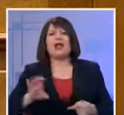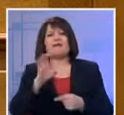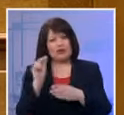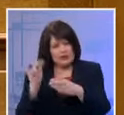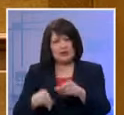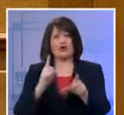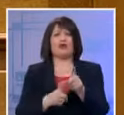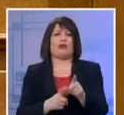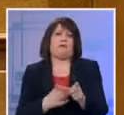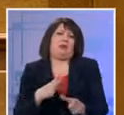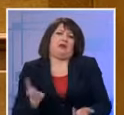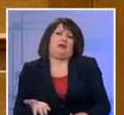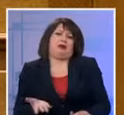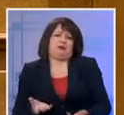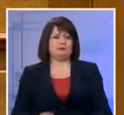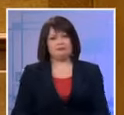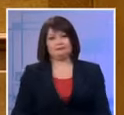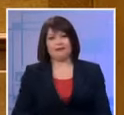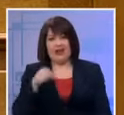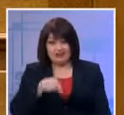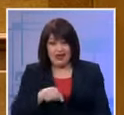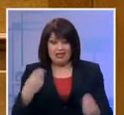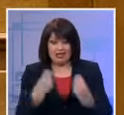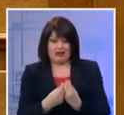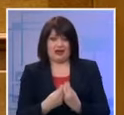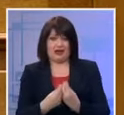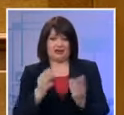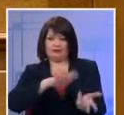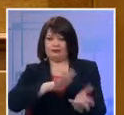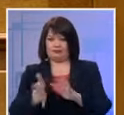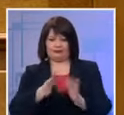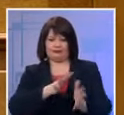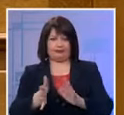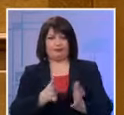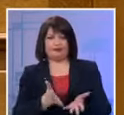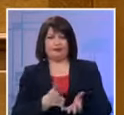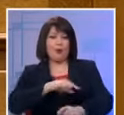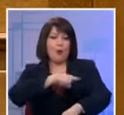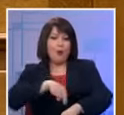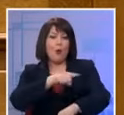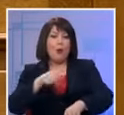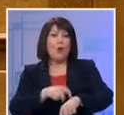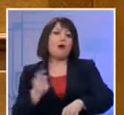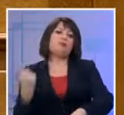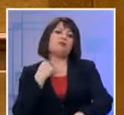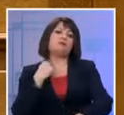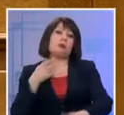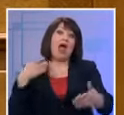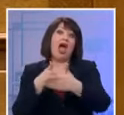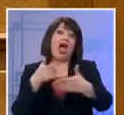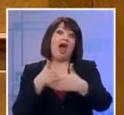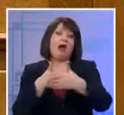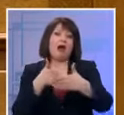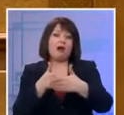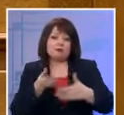κουκουέ. Και επειδή αυτά είναι αντιφατικά μεταξύ σας, χάνετε χρόνο, τα διέξοδα πυκνώνουν,